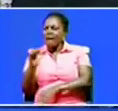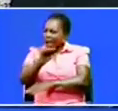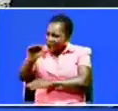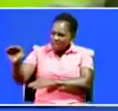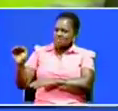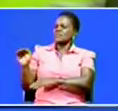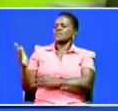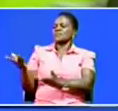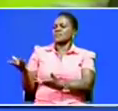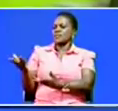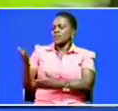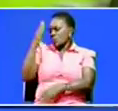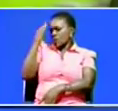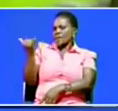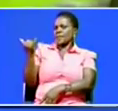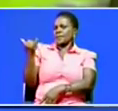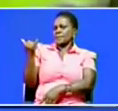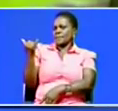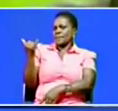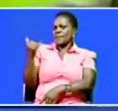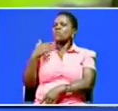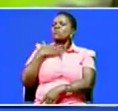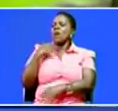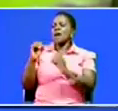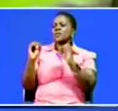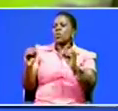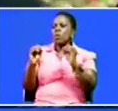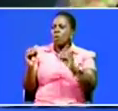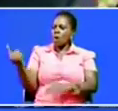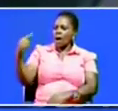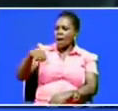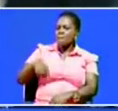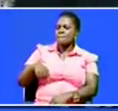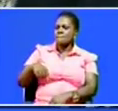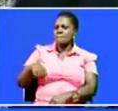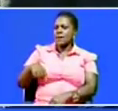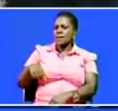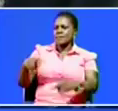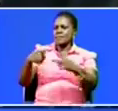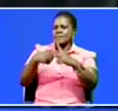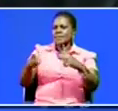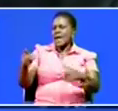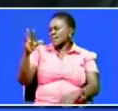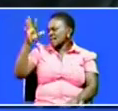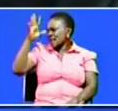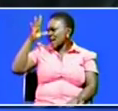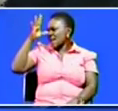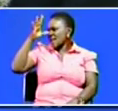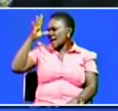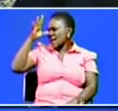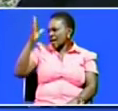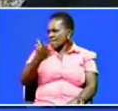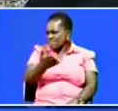Muulize, kwa sababu hatutaki waje hapa kuanza kuongea uongo kwa